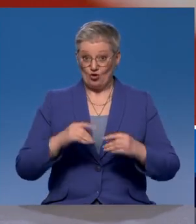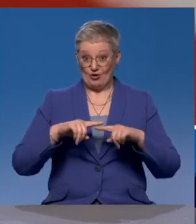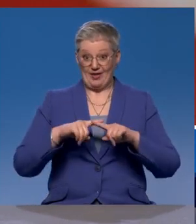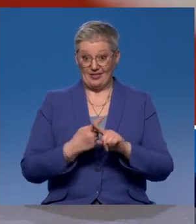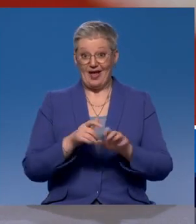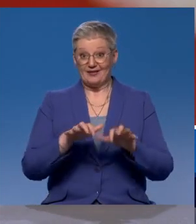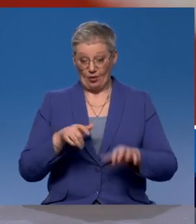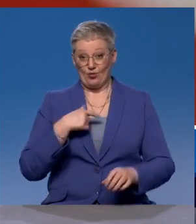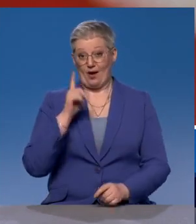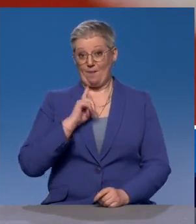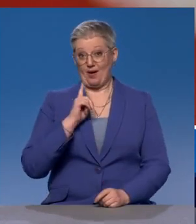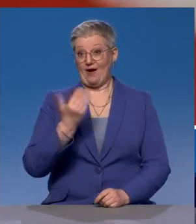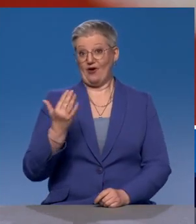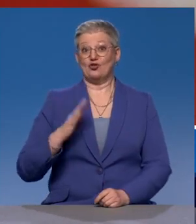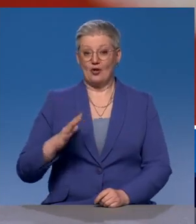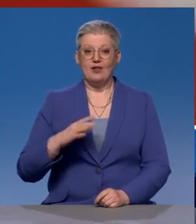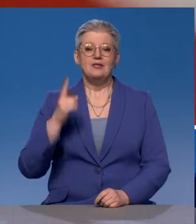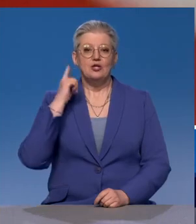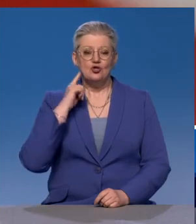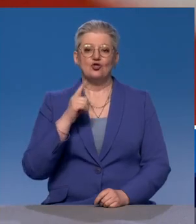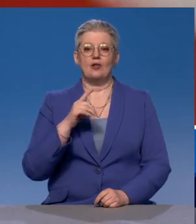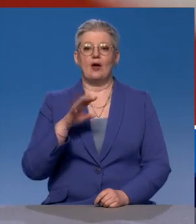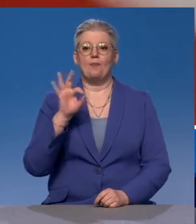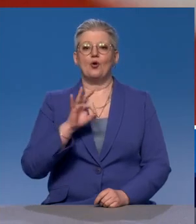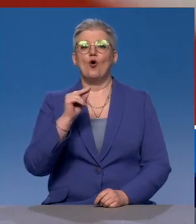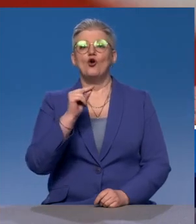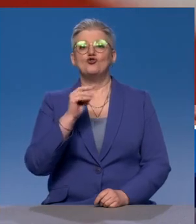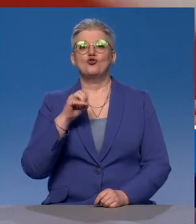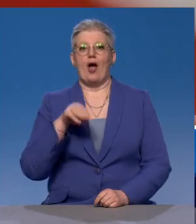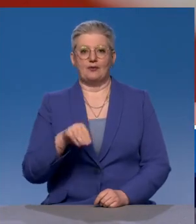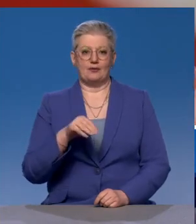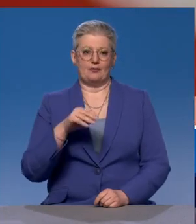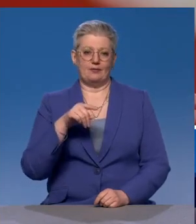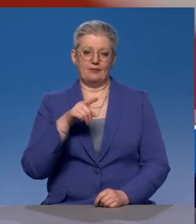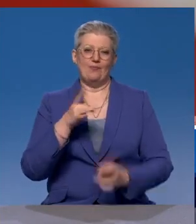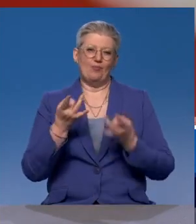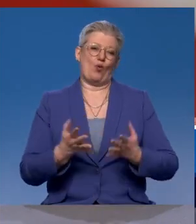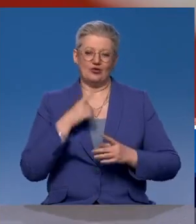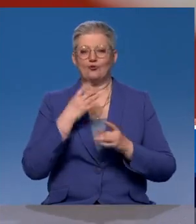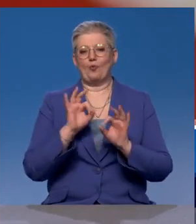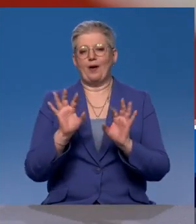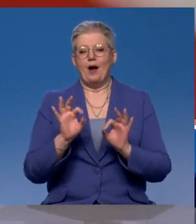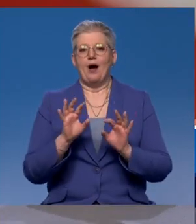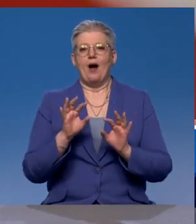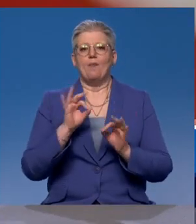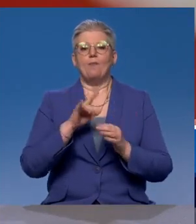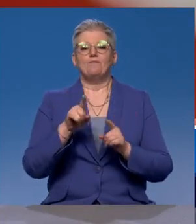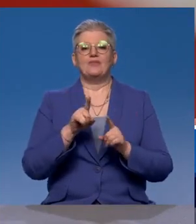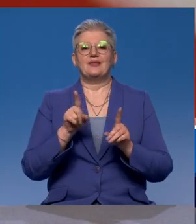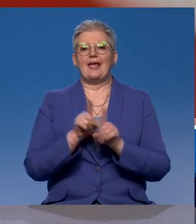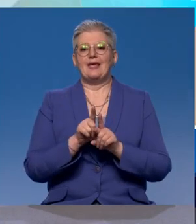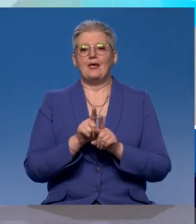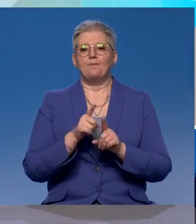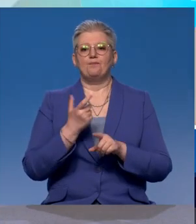вам, пока ждала, слышала про чат GPT. Так. Это такие, ну, если так по-простому сказать нашим телезрителям, это такие